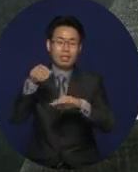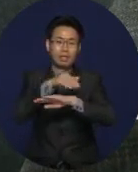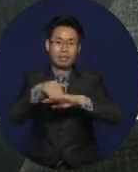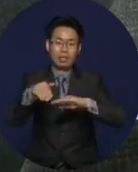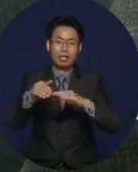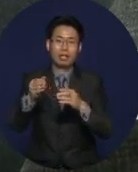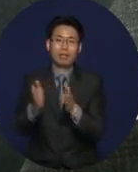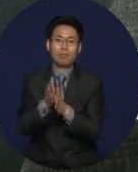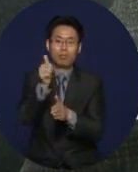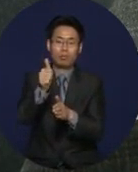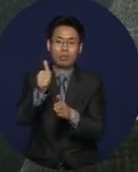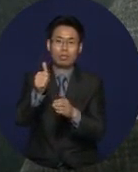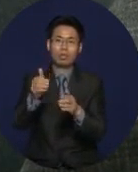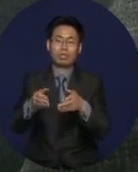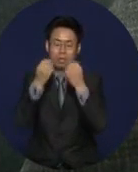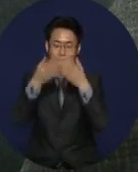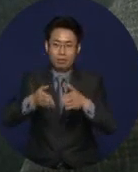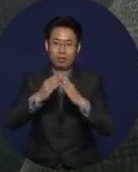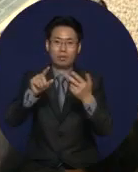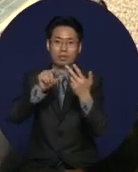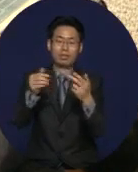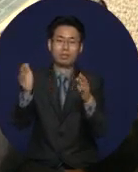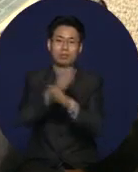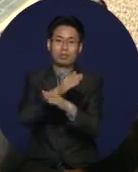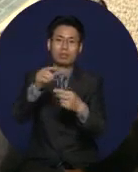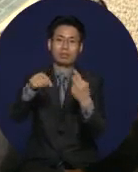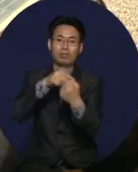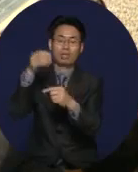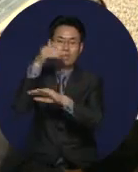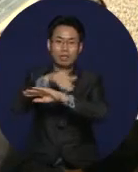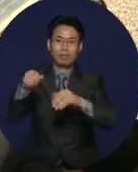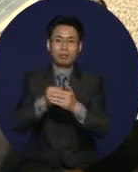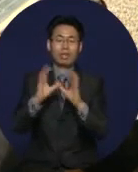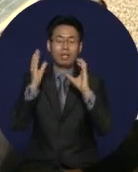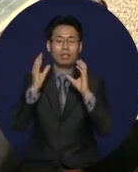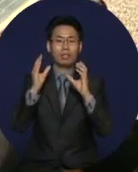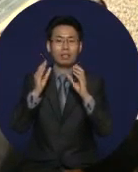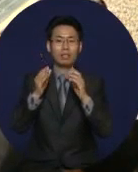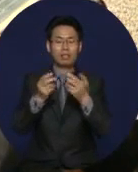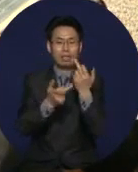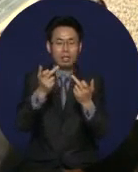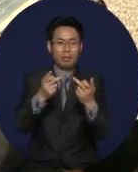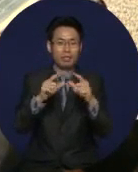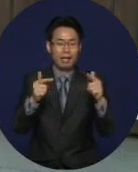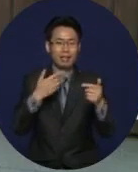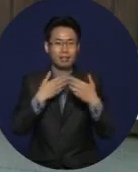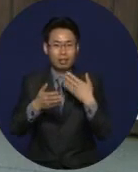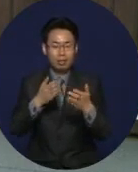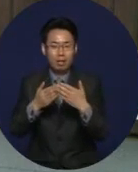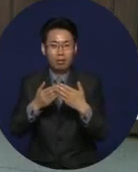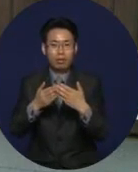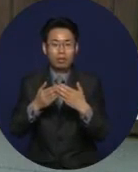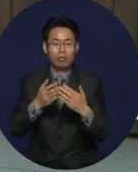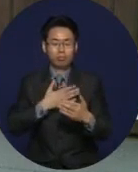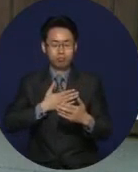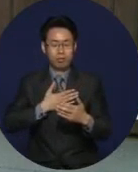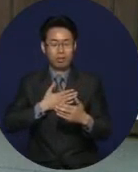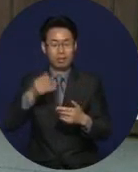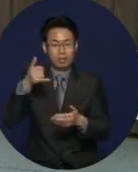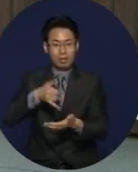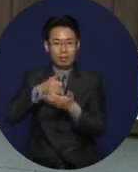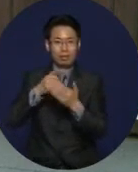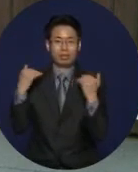신설하고 7월부터 운영할 예정입니다. 유아기 아이들이 살림의 다양한 기능을 체험함으로써 정서를